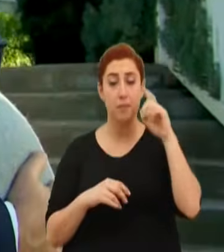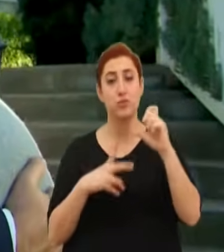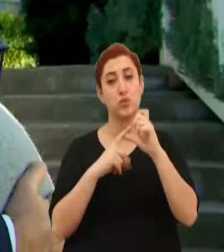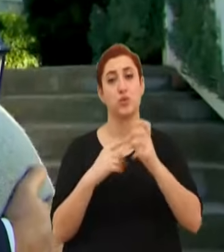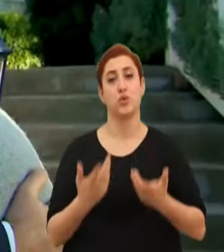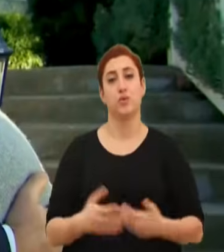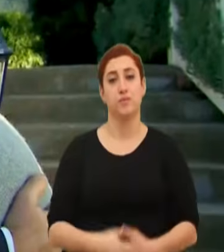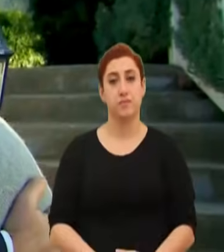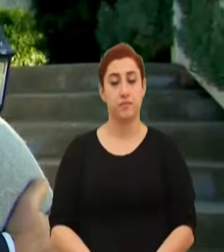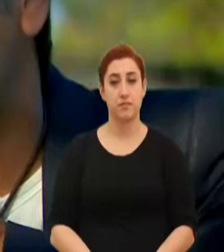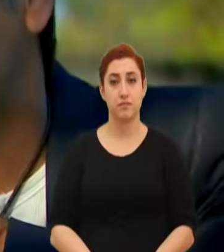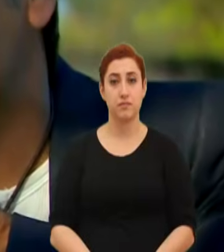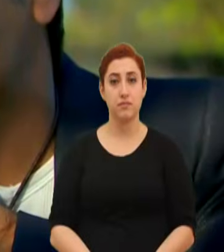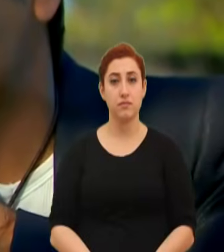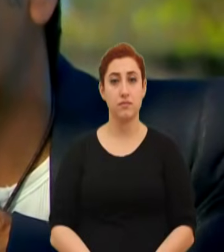Şükrü?